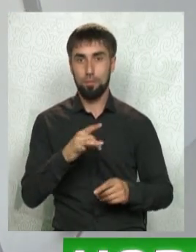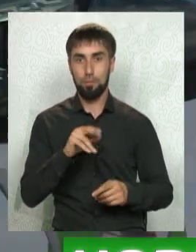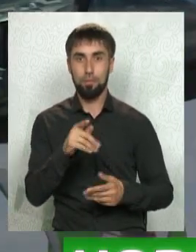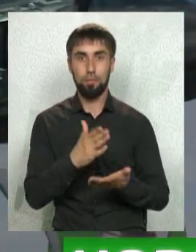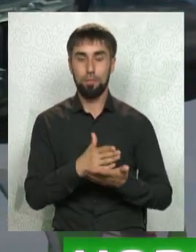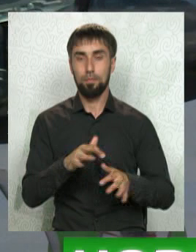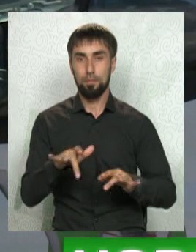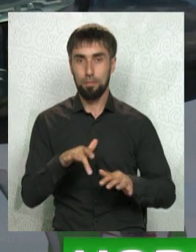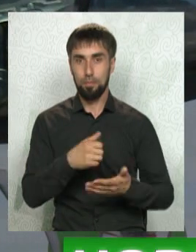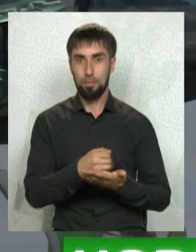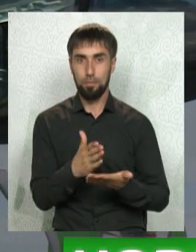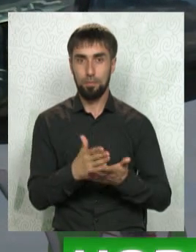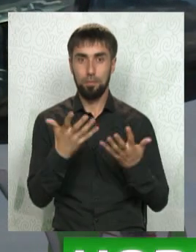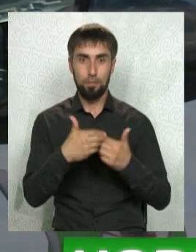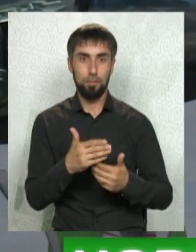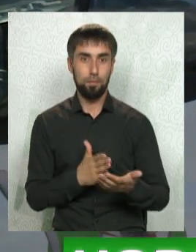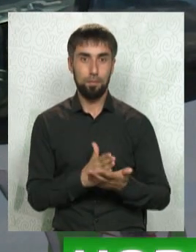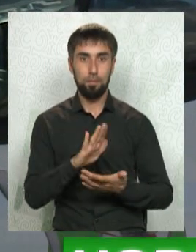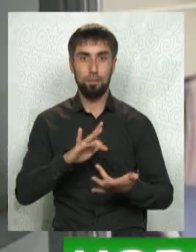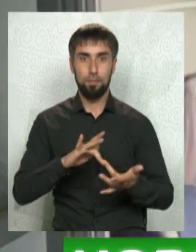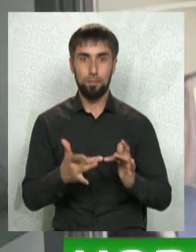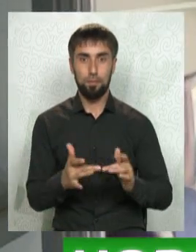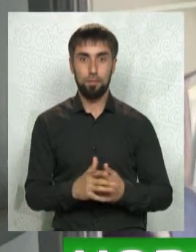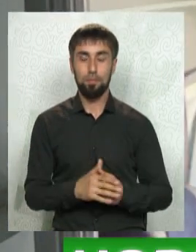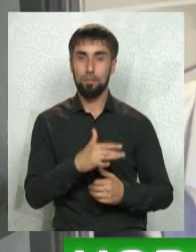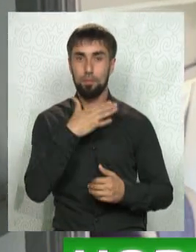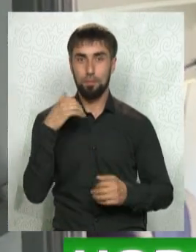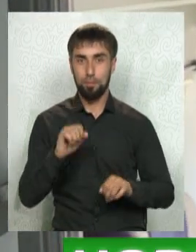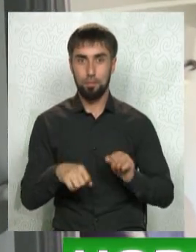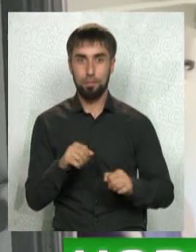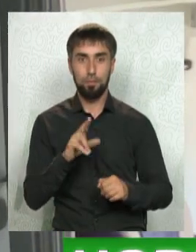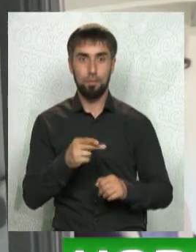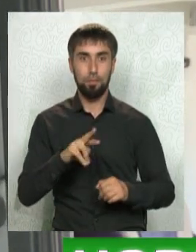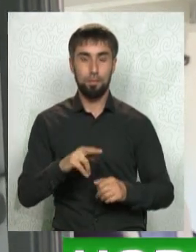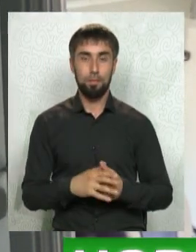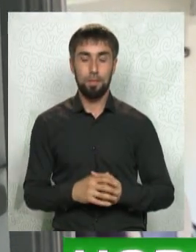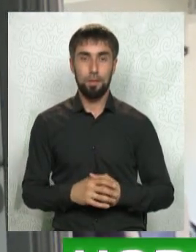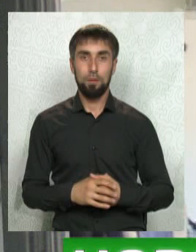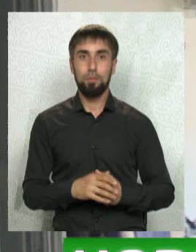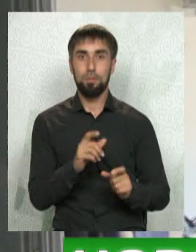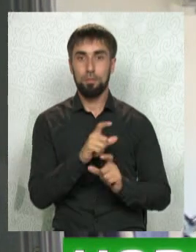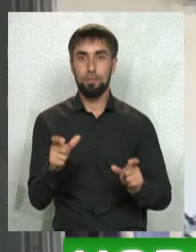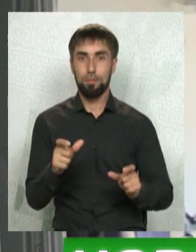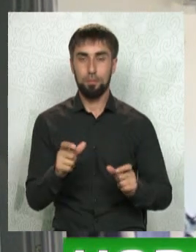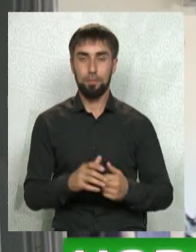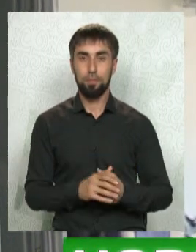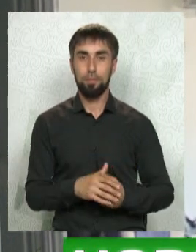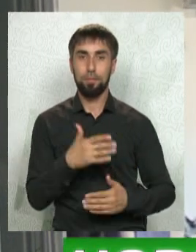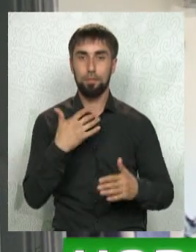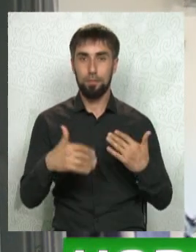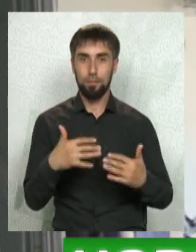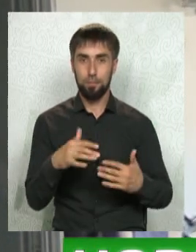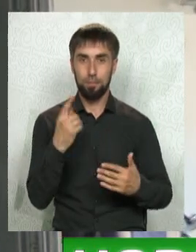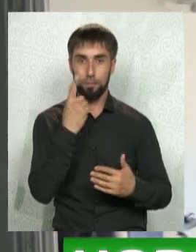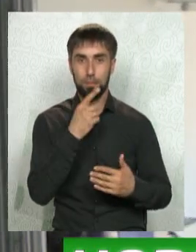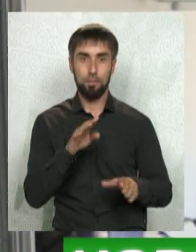оснащена компьютерным оборудованием с выходом в интернет. Много возможностей как для людей со слабым